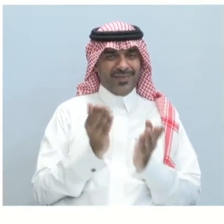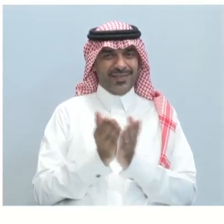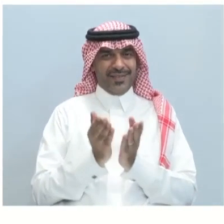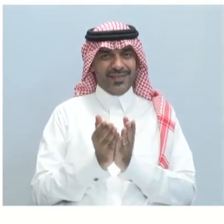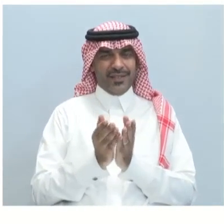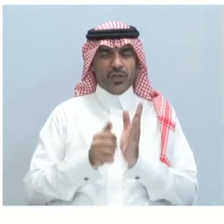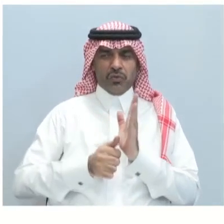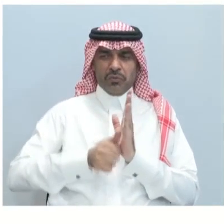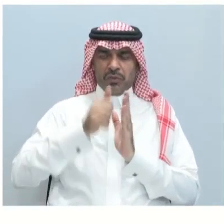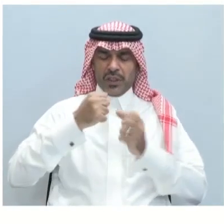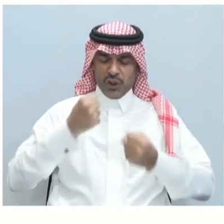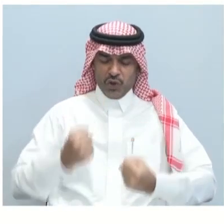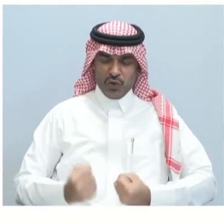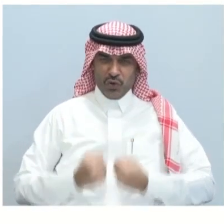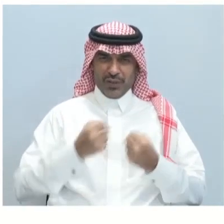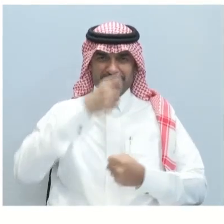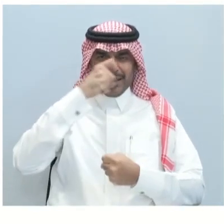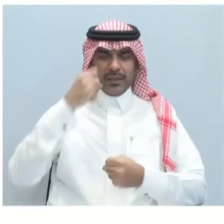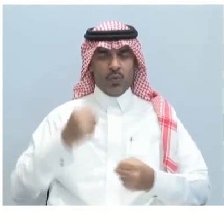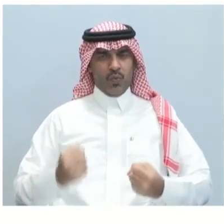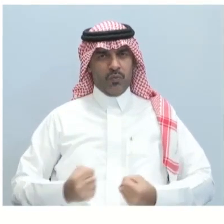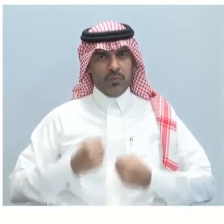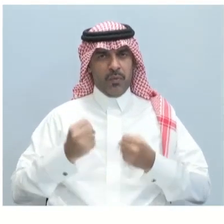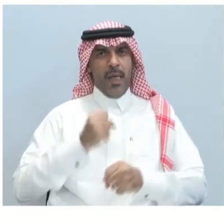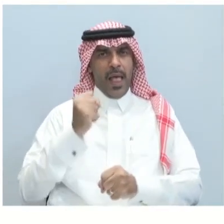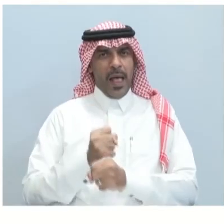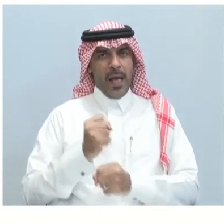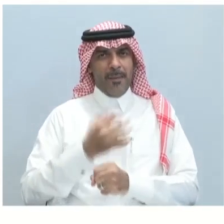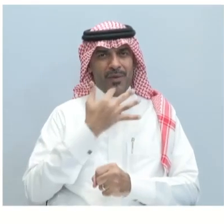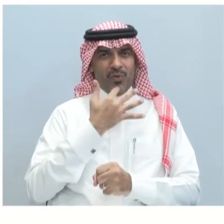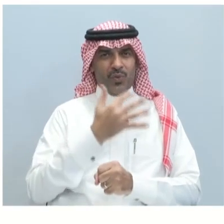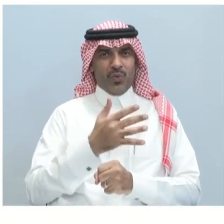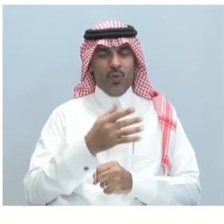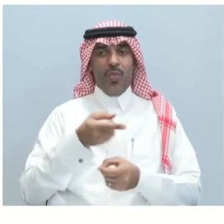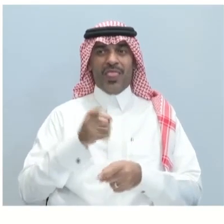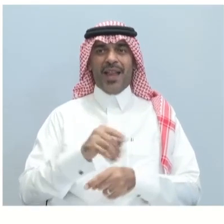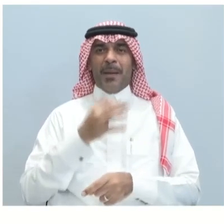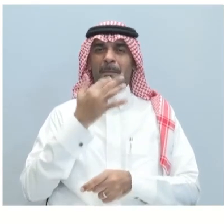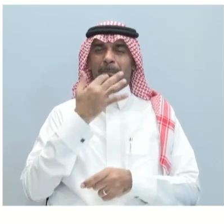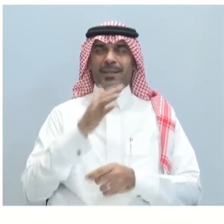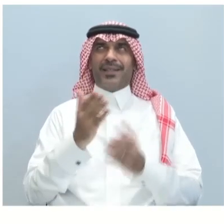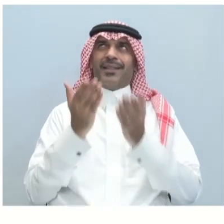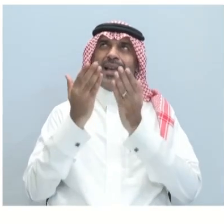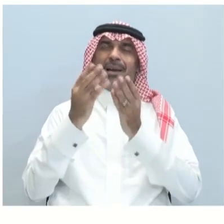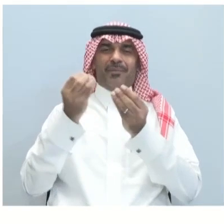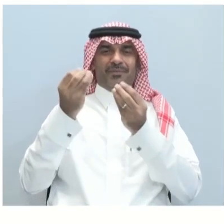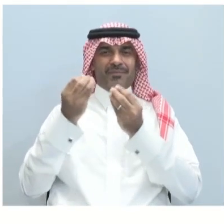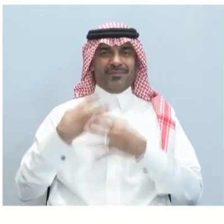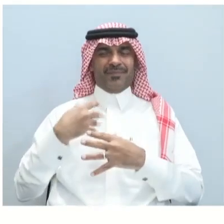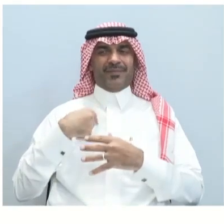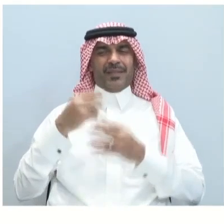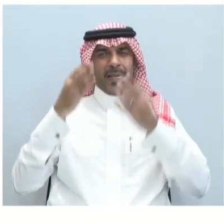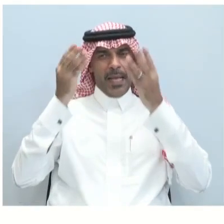وعامره بالنشاط والعمل وسهله وميسره لنشر العلم وطلبه باذن الله